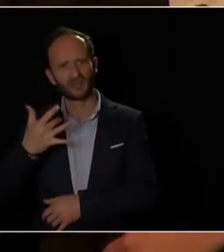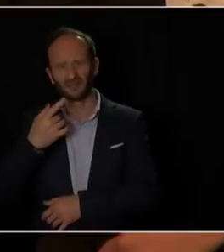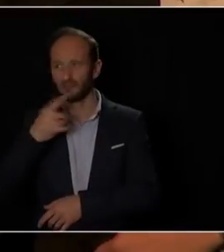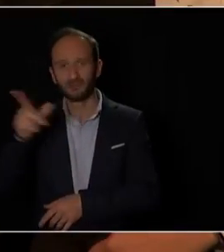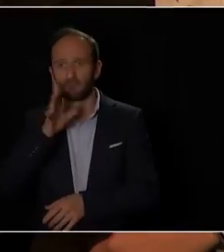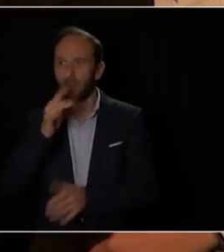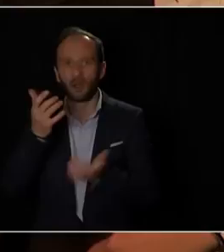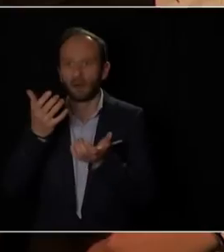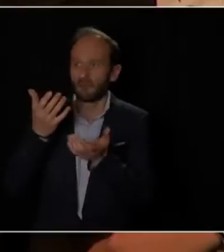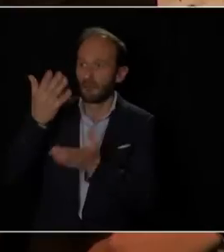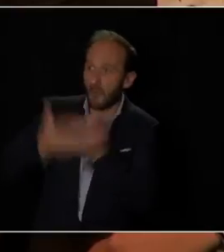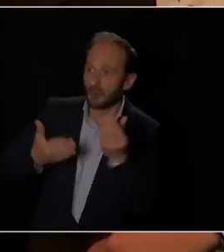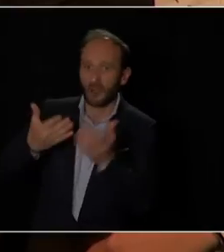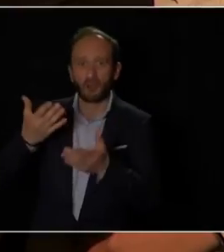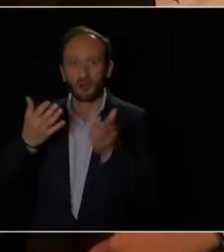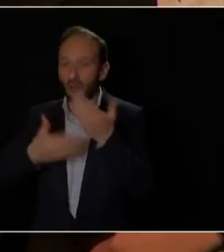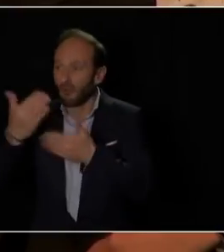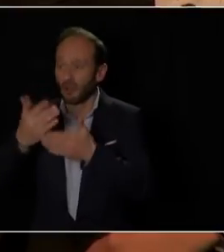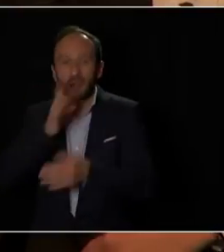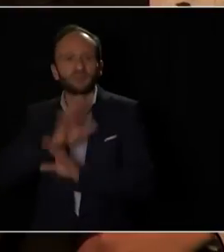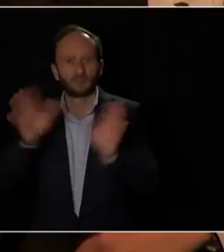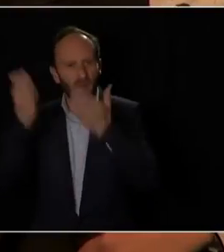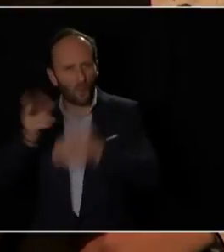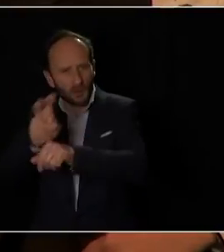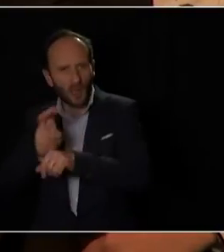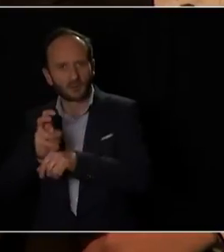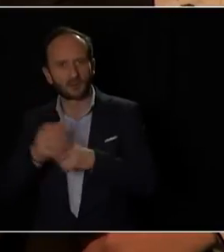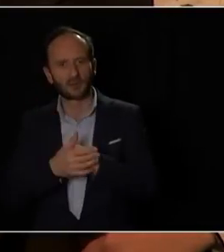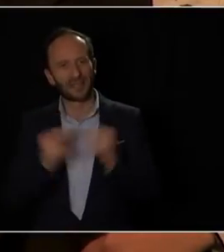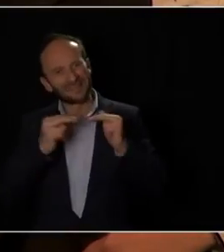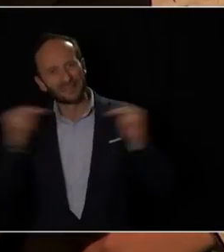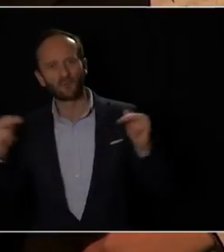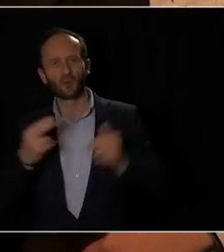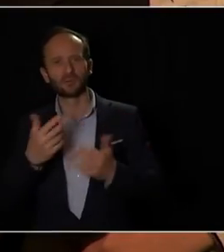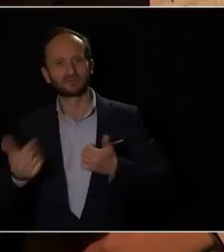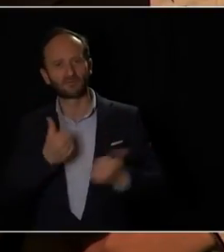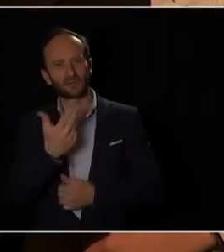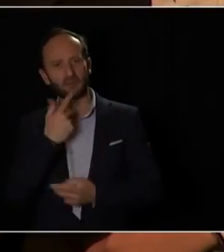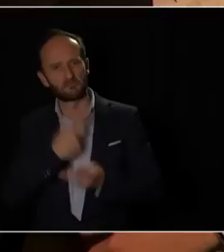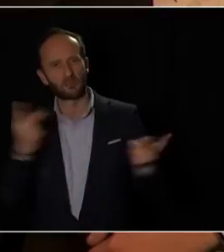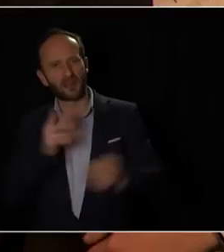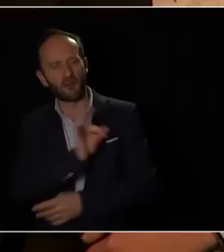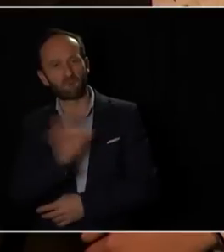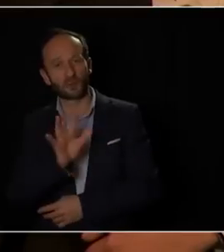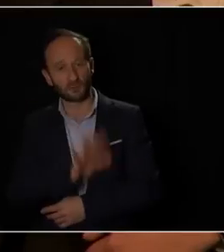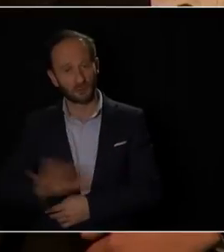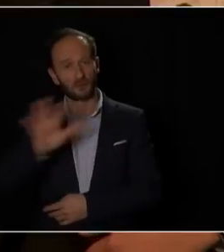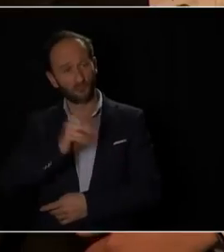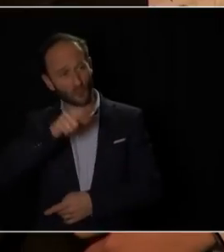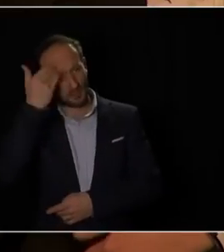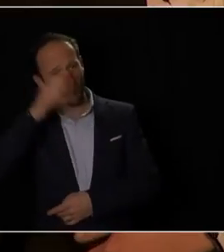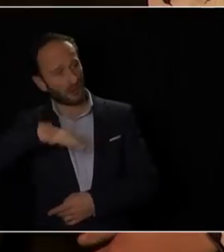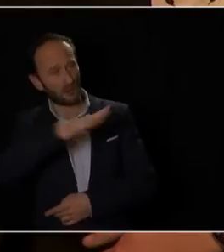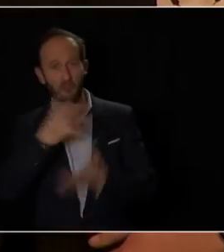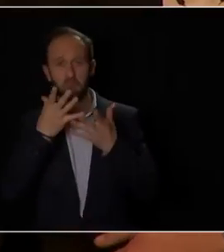indispensables. Le niveau et la qualité de service public que nous connaissons en France, sachez-le, beaucoup de pays nous